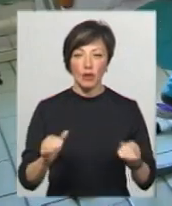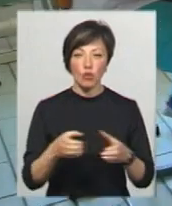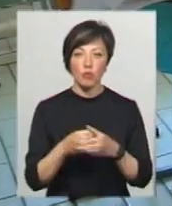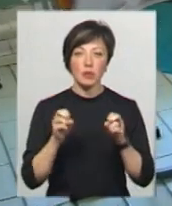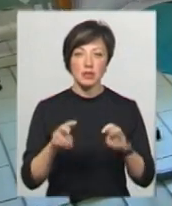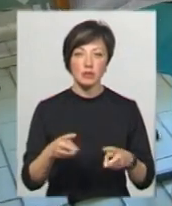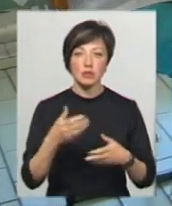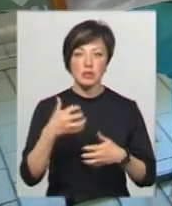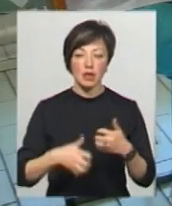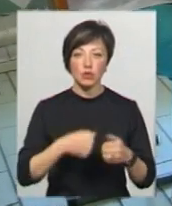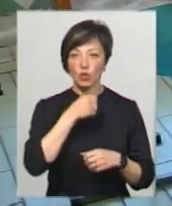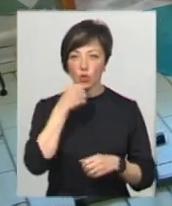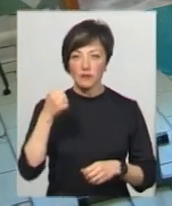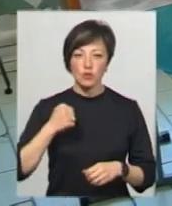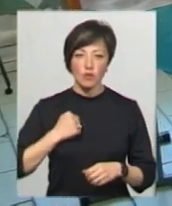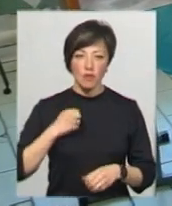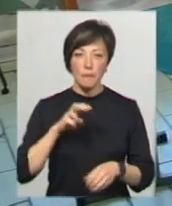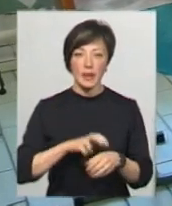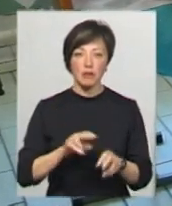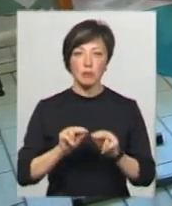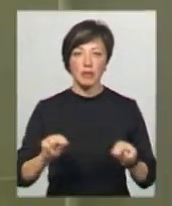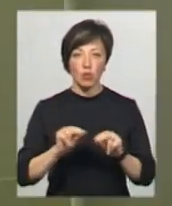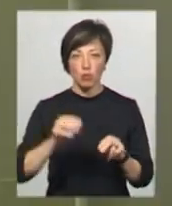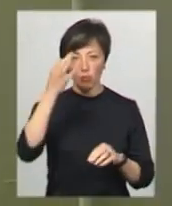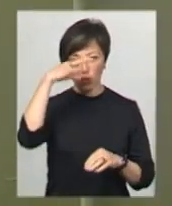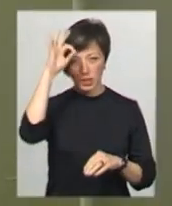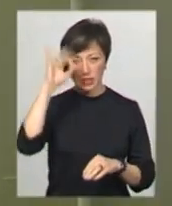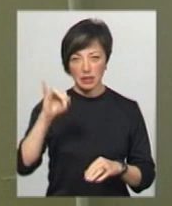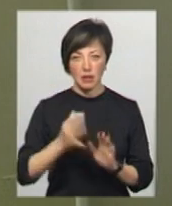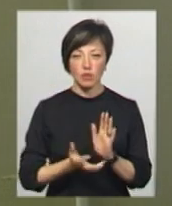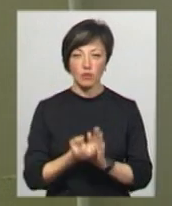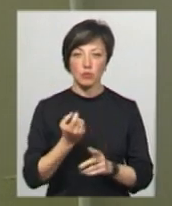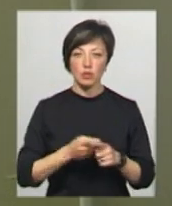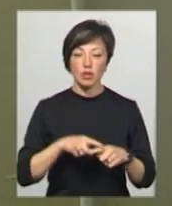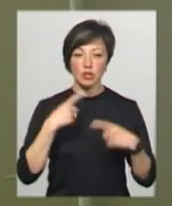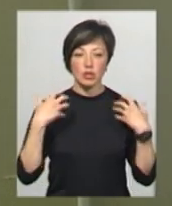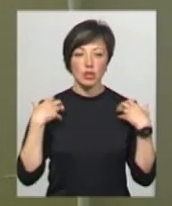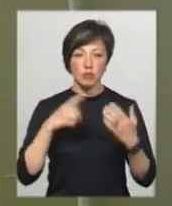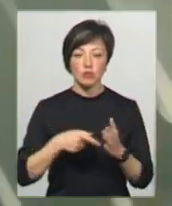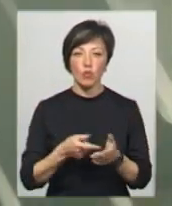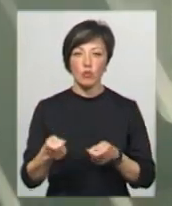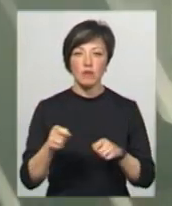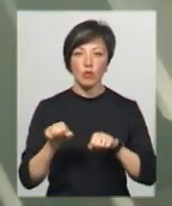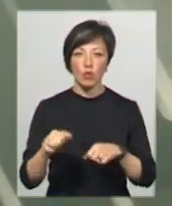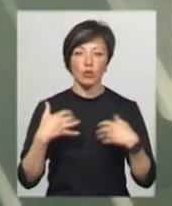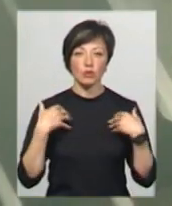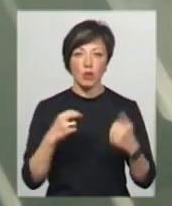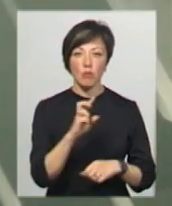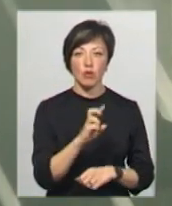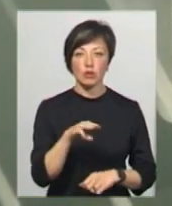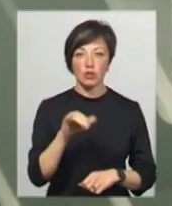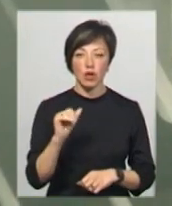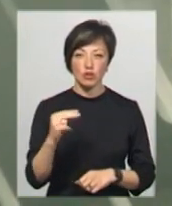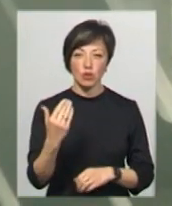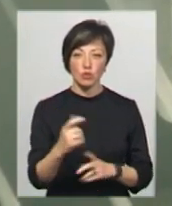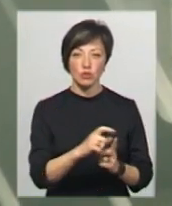ризику серед дорослих, зокрема військових, медиків, педагогів, поліції та рятувальників. Про це каже начальник міського управління охорони здоров'я Борис Ткач. За